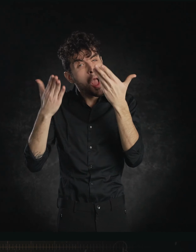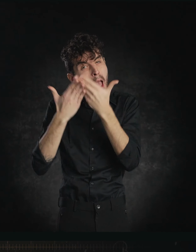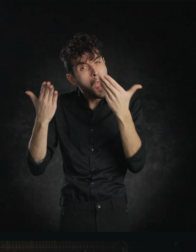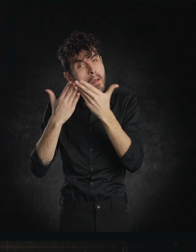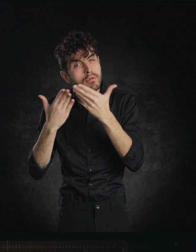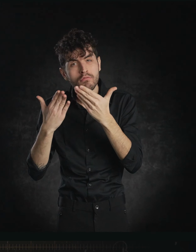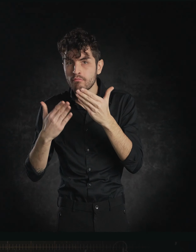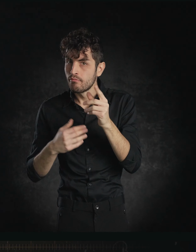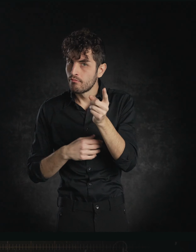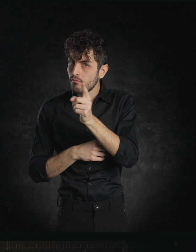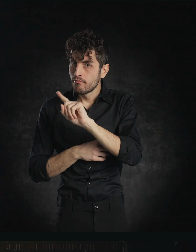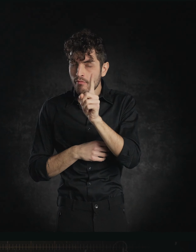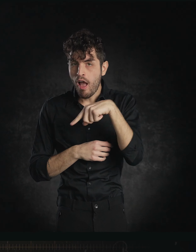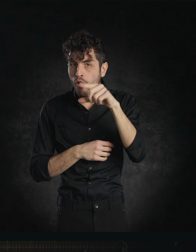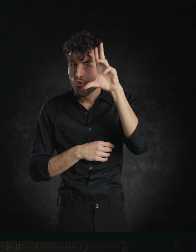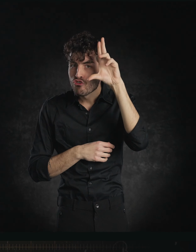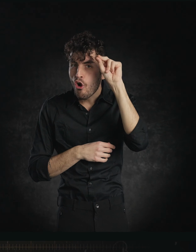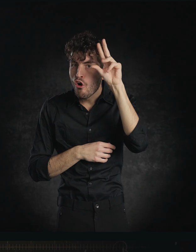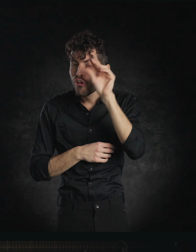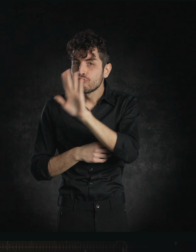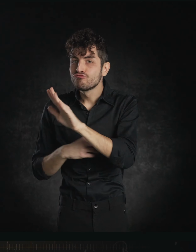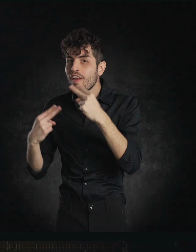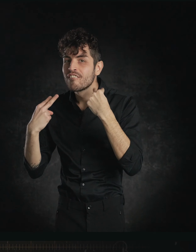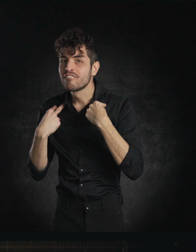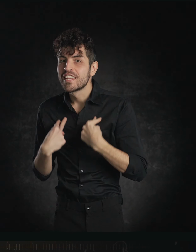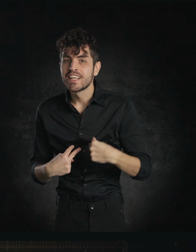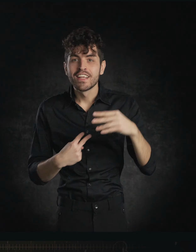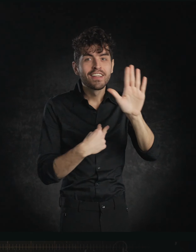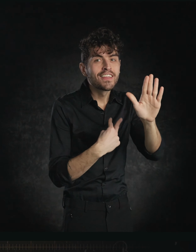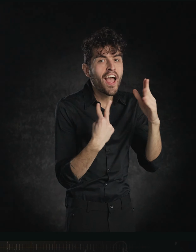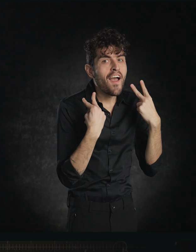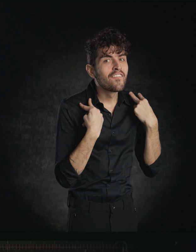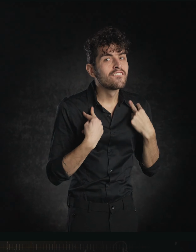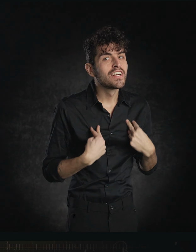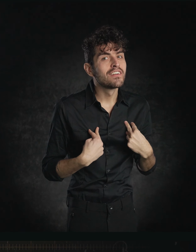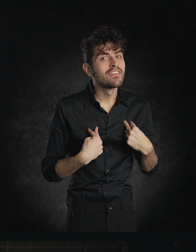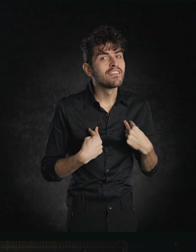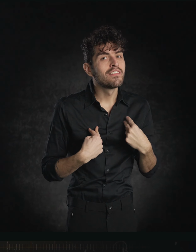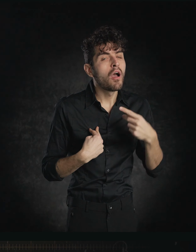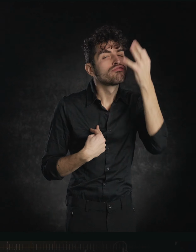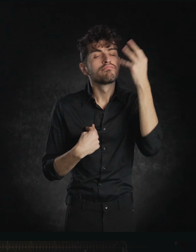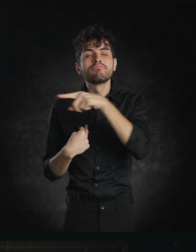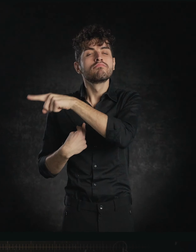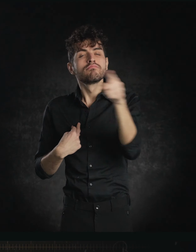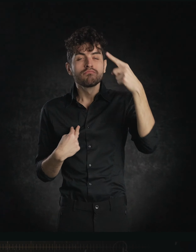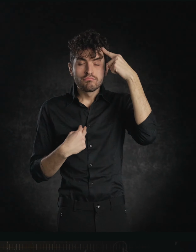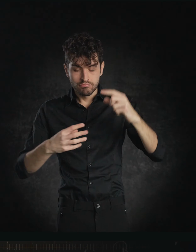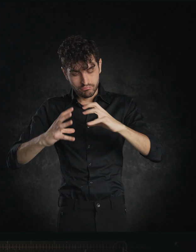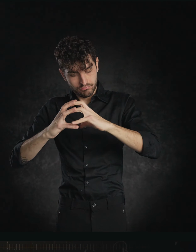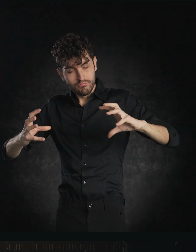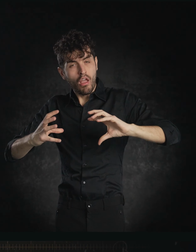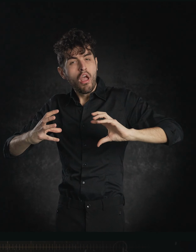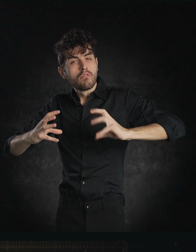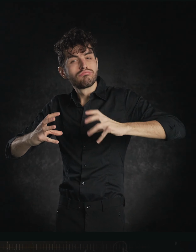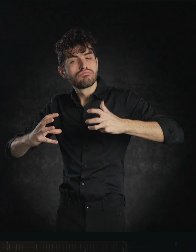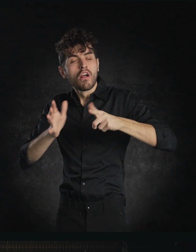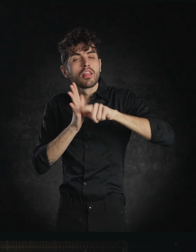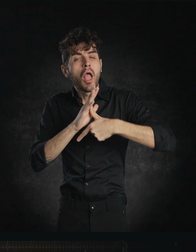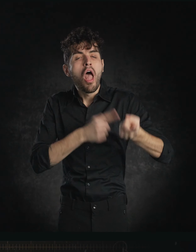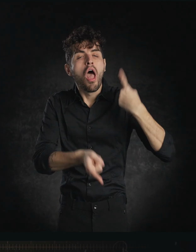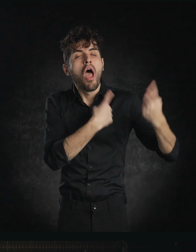culto funerario ma in quella che era anche la vita nell'Antico Egitto. quasi come se avessimo una capsula del tempo che ci permette di